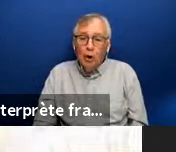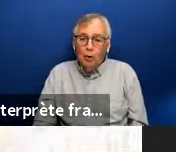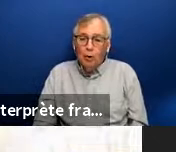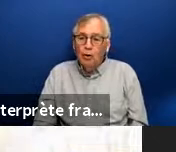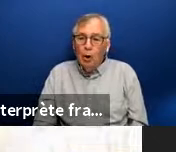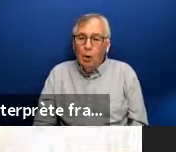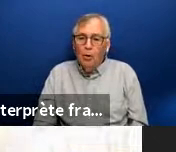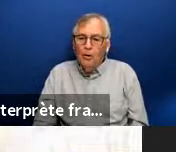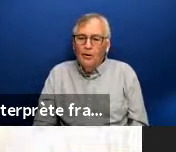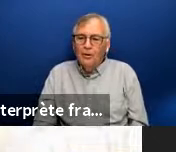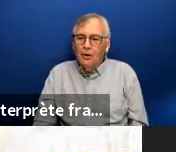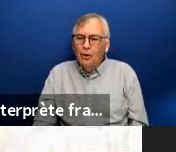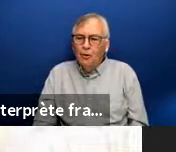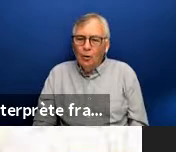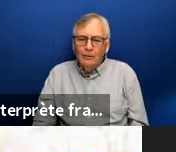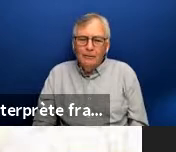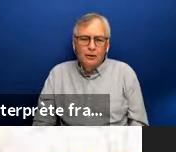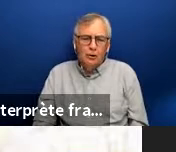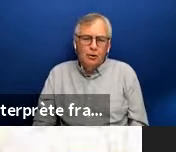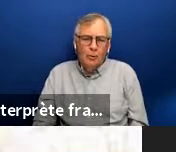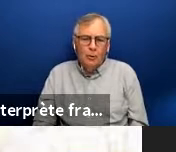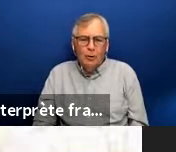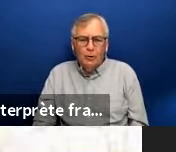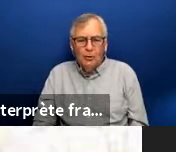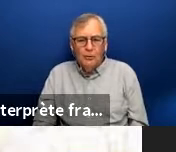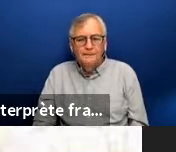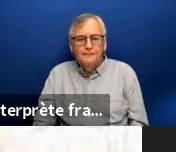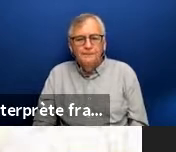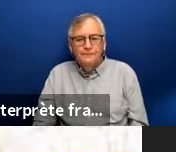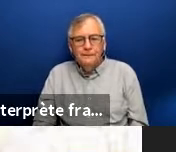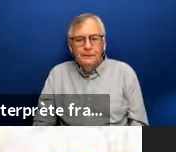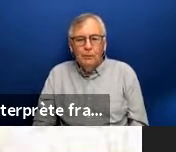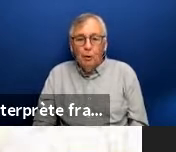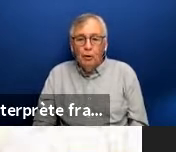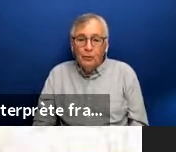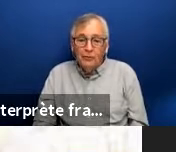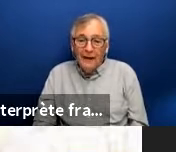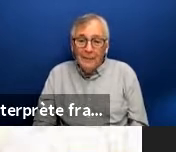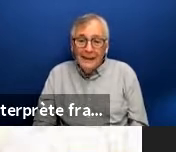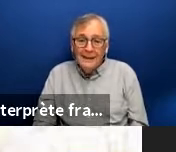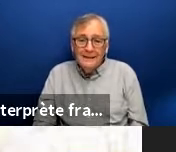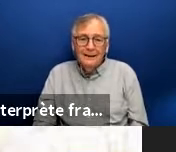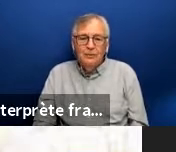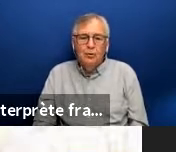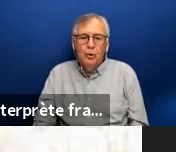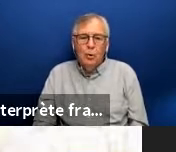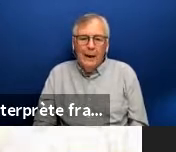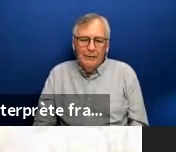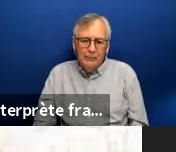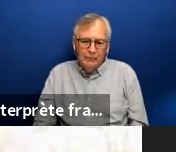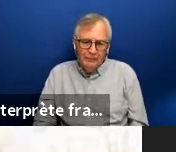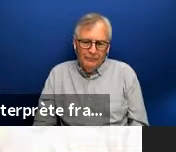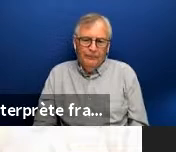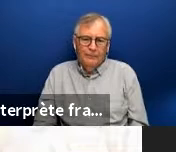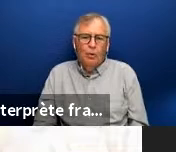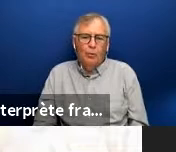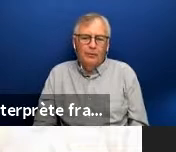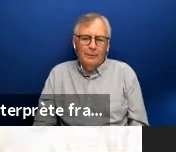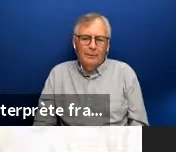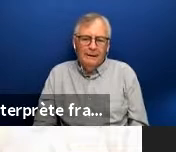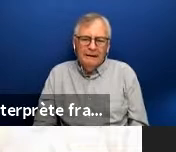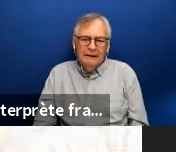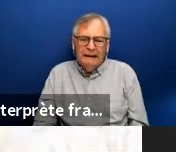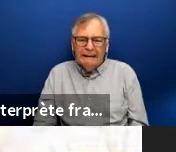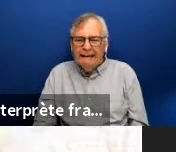Mon nom, nom. Un nom, votre nom, mon nom. Mon nom de famille, 2F, nom